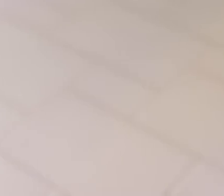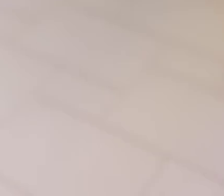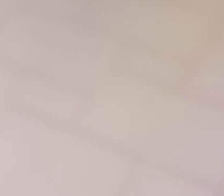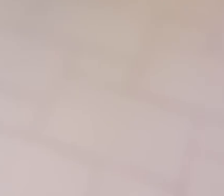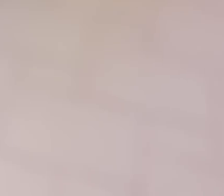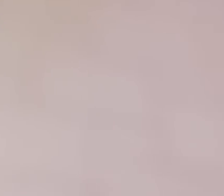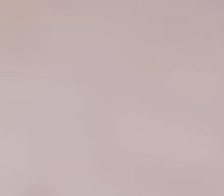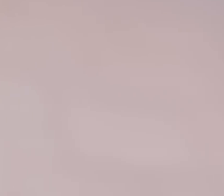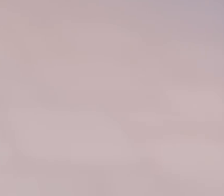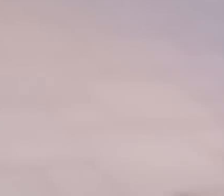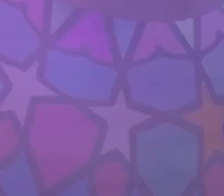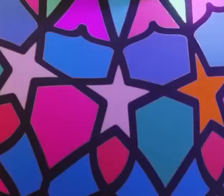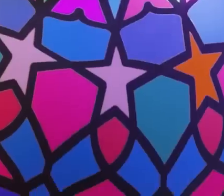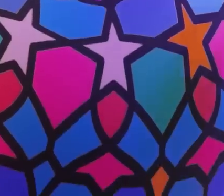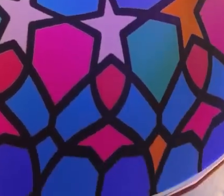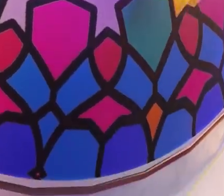حجتين